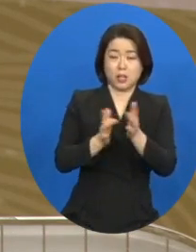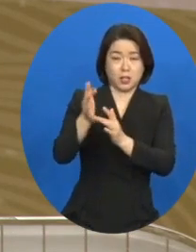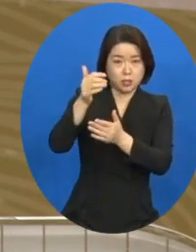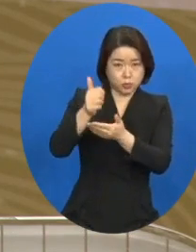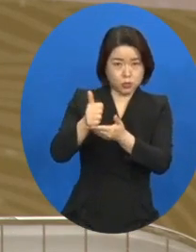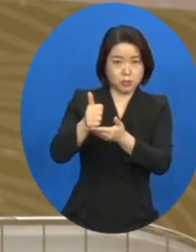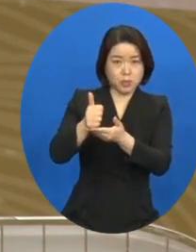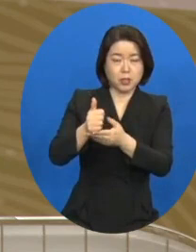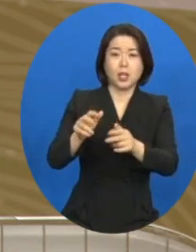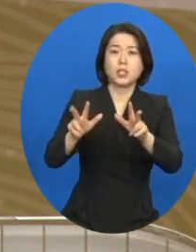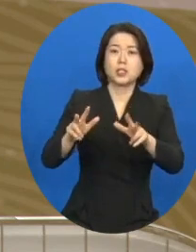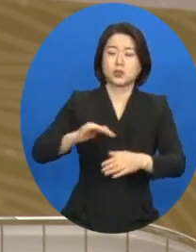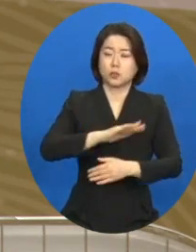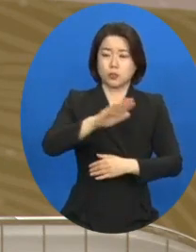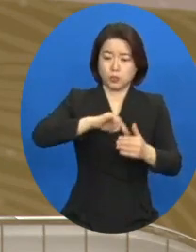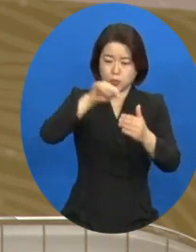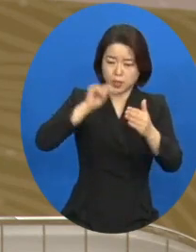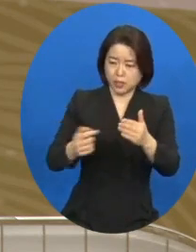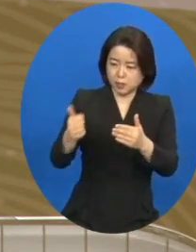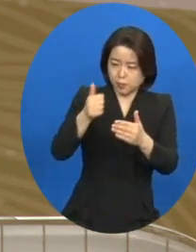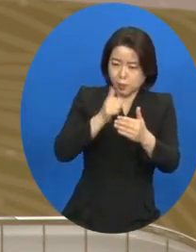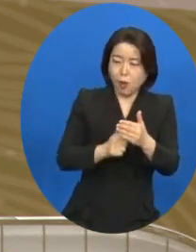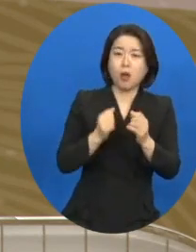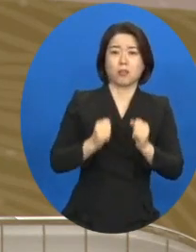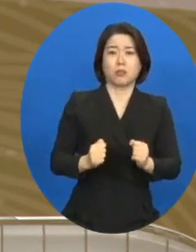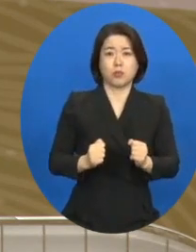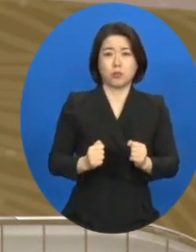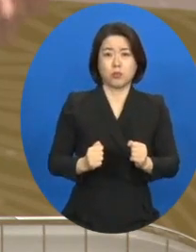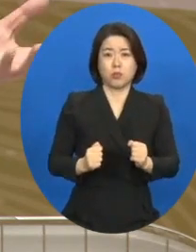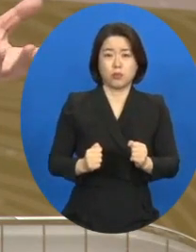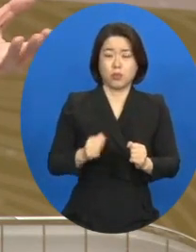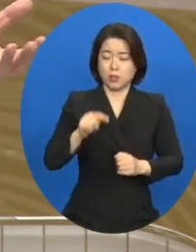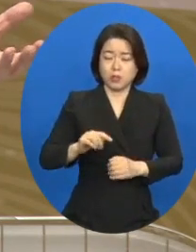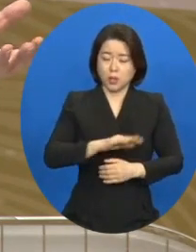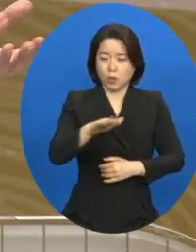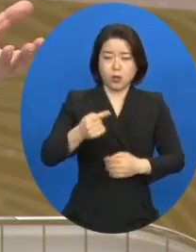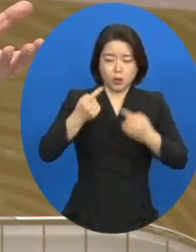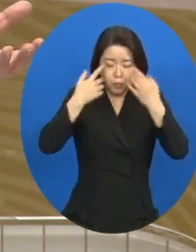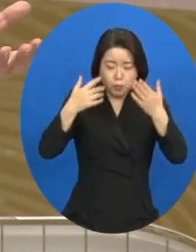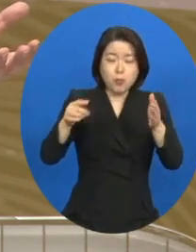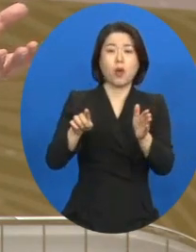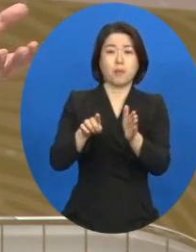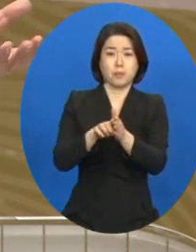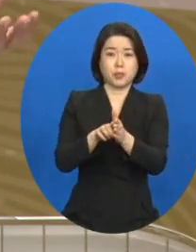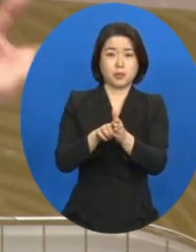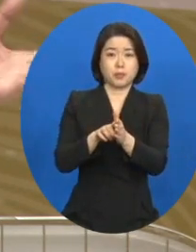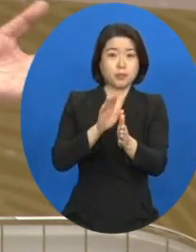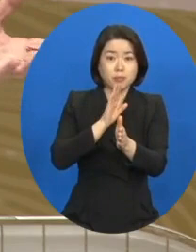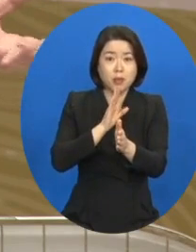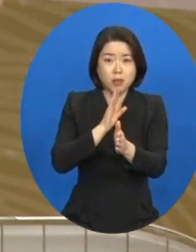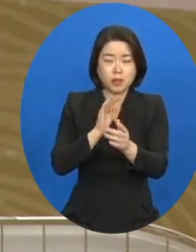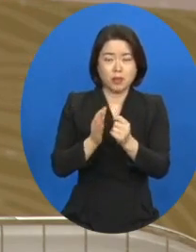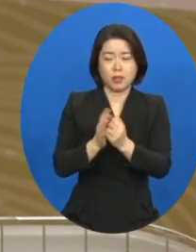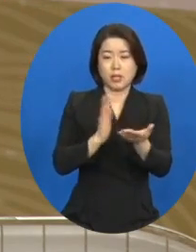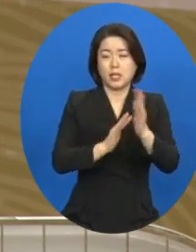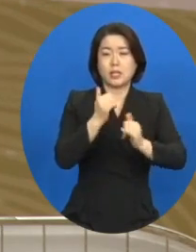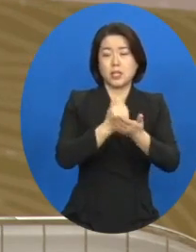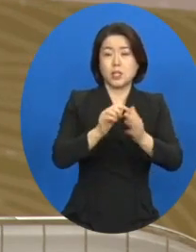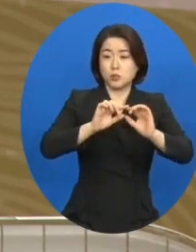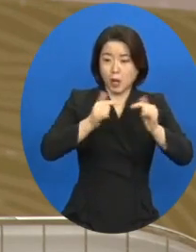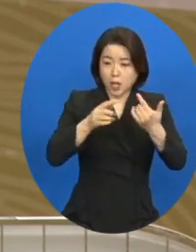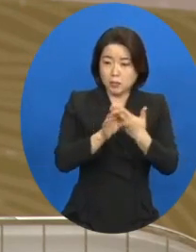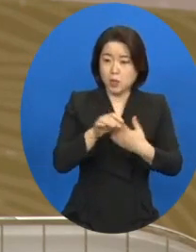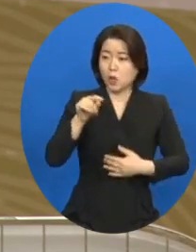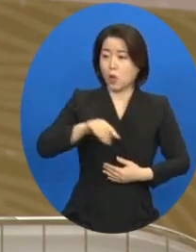예수님께서 지금 우리 안에 계시잖아요. 이게 우리의 분명한 믿음이잖아요. 예수님 아니면 우리가